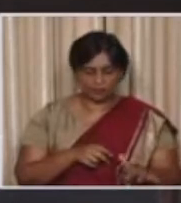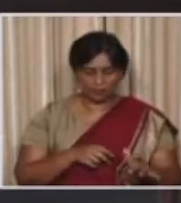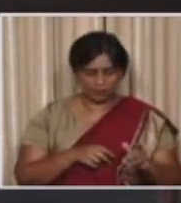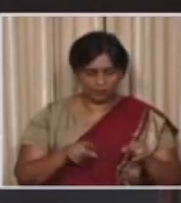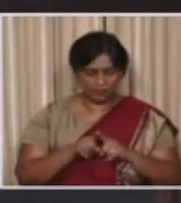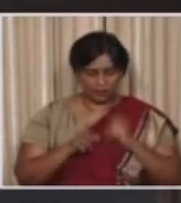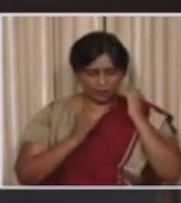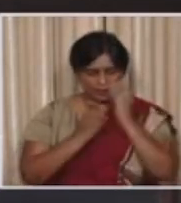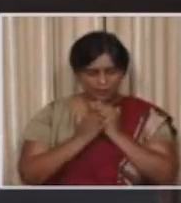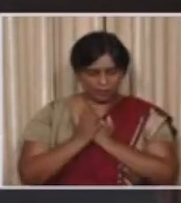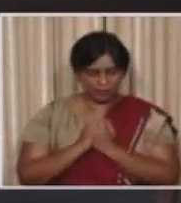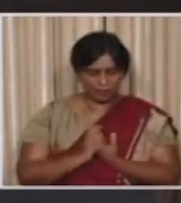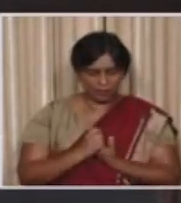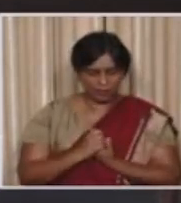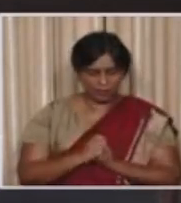එතකොට අනිත් එක තමයි